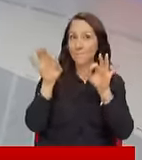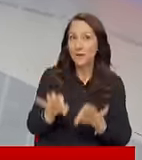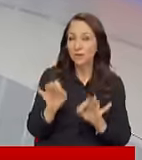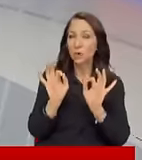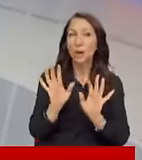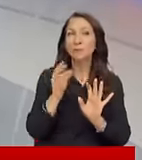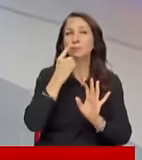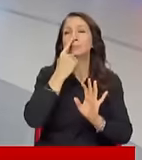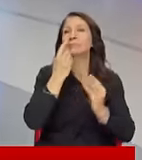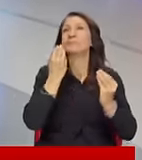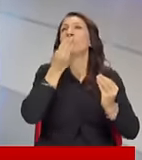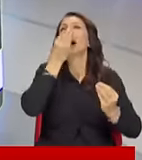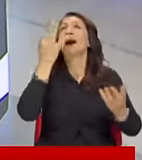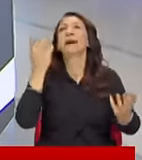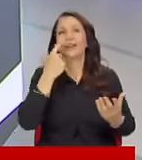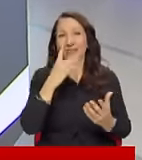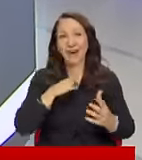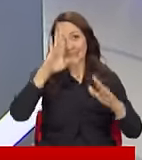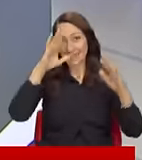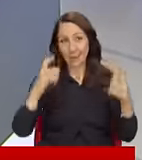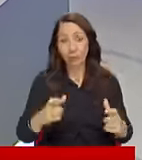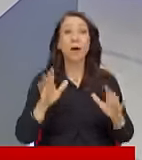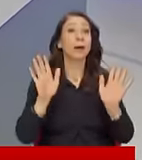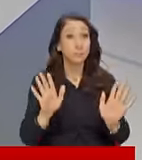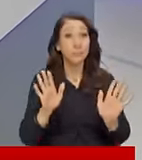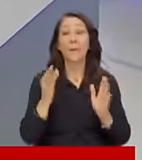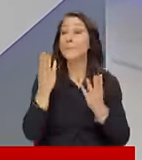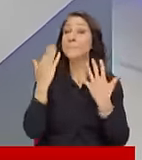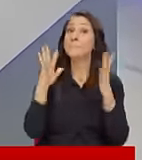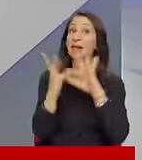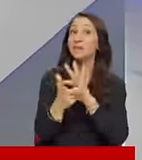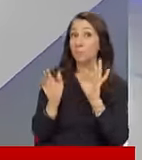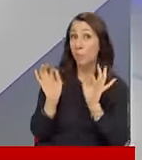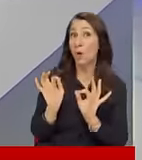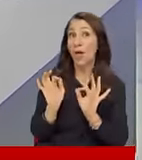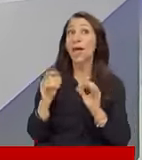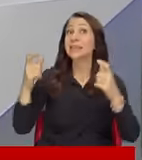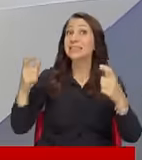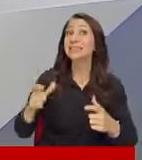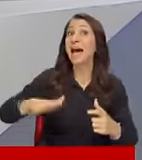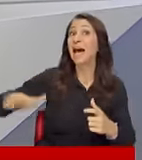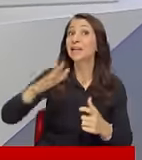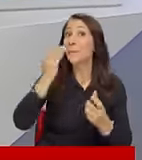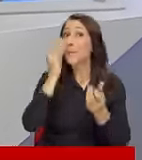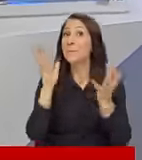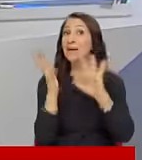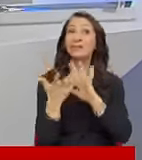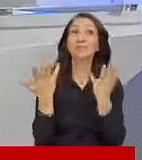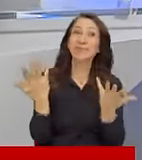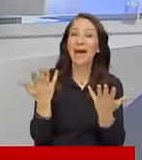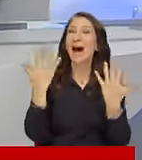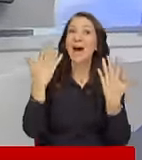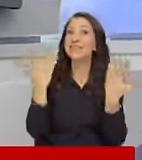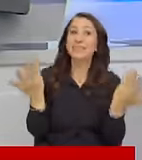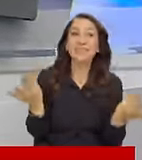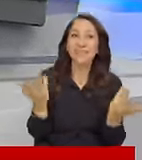başlangıcımız da öyleydi. Mis gibi bir bahar kokusu var İstanbul'da. Şimdi mevsim böyle. Peki sahanın mevsimi nasıl? Sahanın